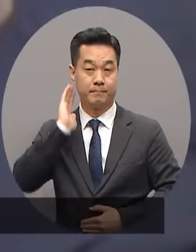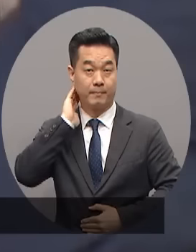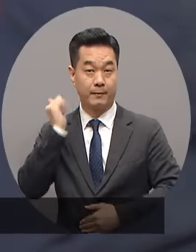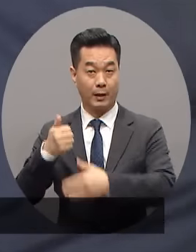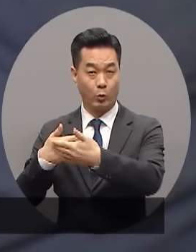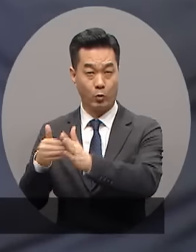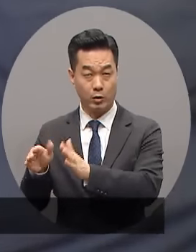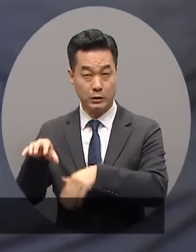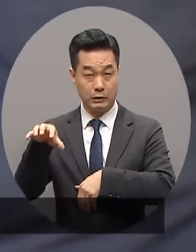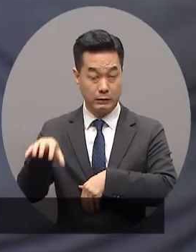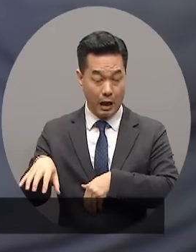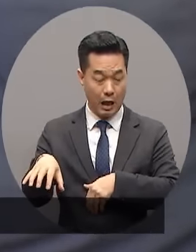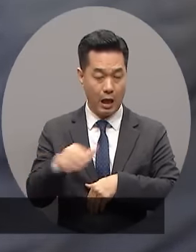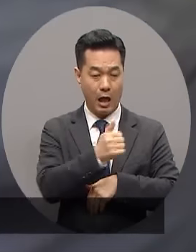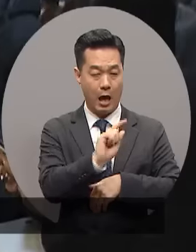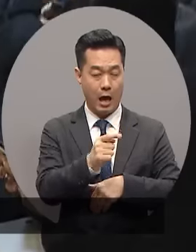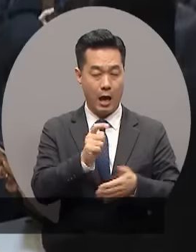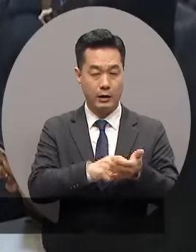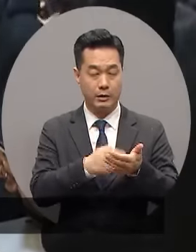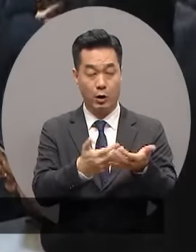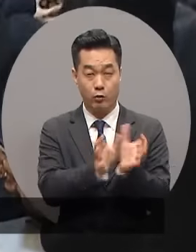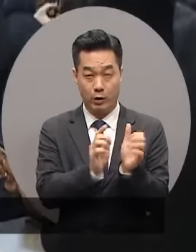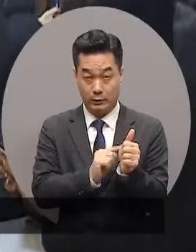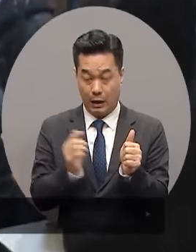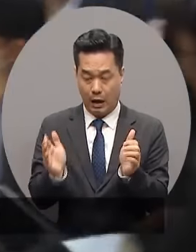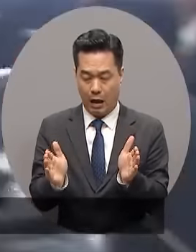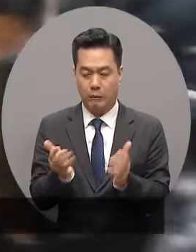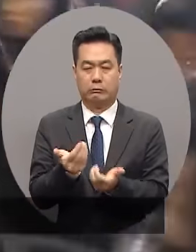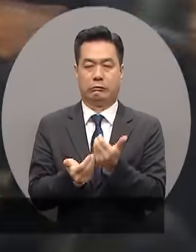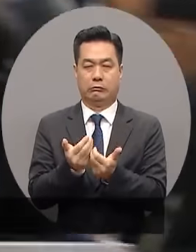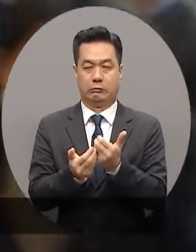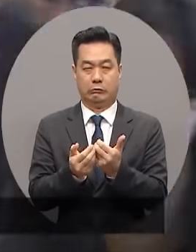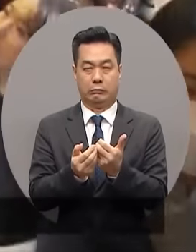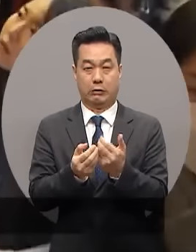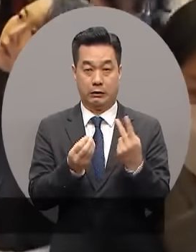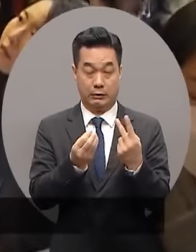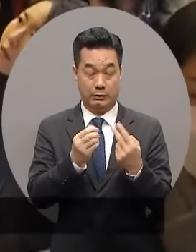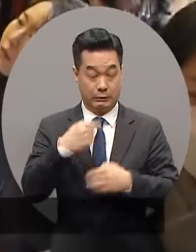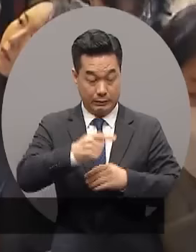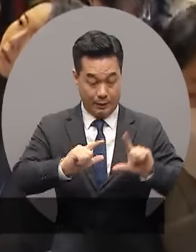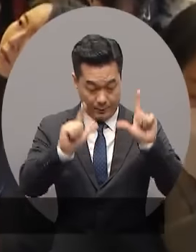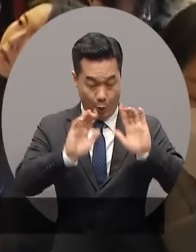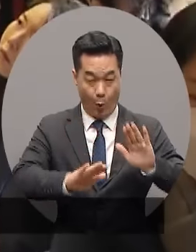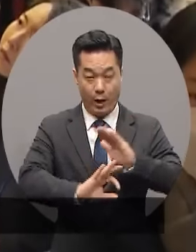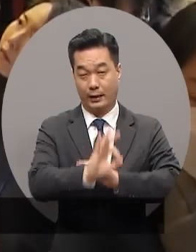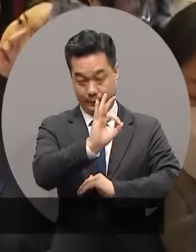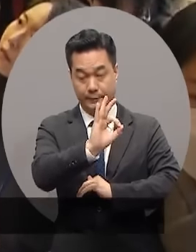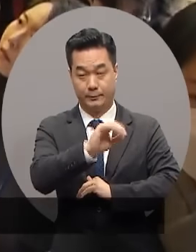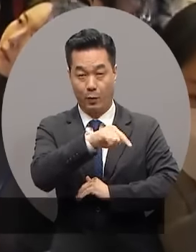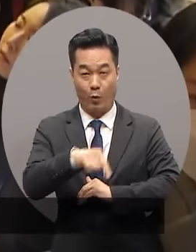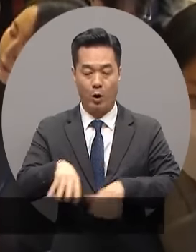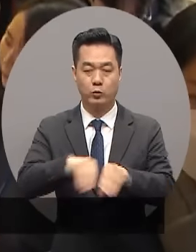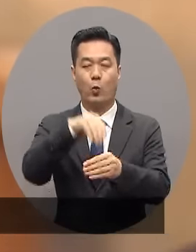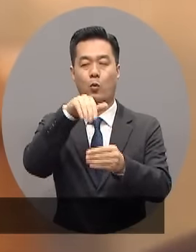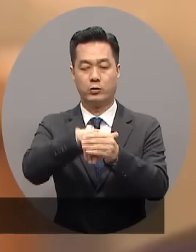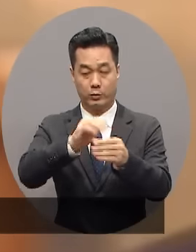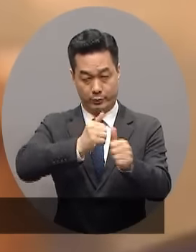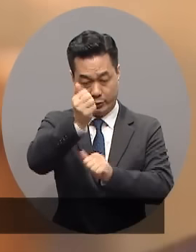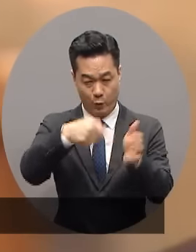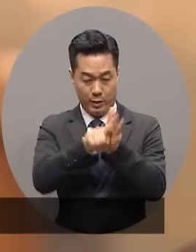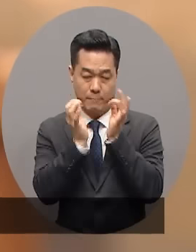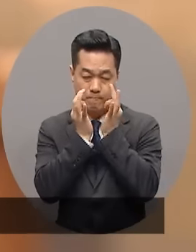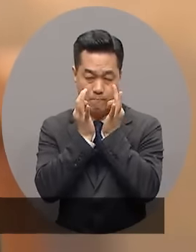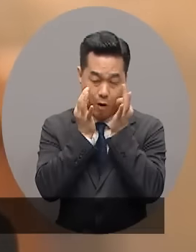대통령실과의 갈등설이 언급된 언론 보도 이튿날 첫 출근길. 한동훈 비상대책위원장은 총선 승리에 최선을